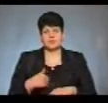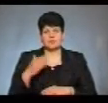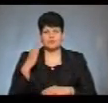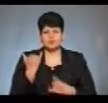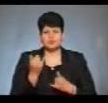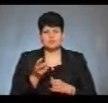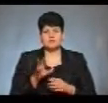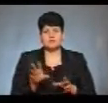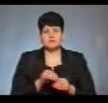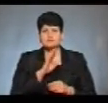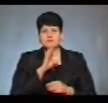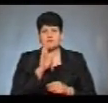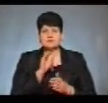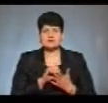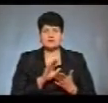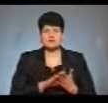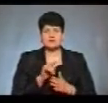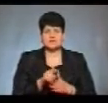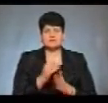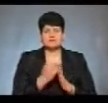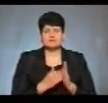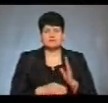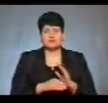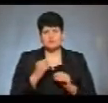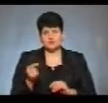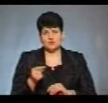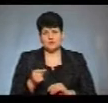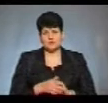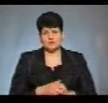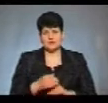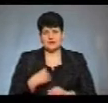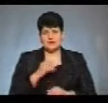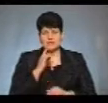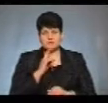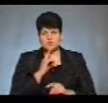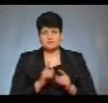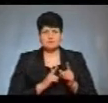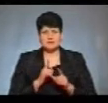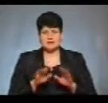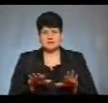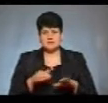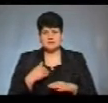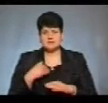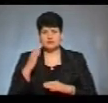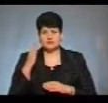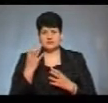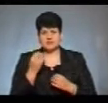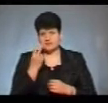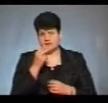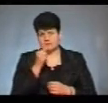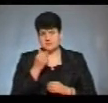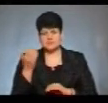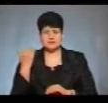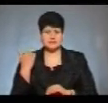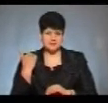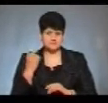прийшла з мамою, щоб зареєструвати її у списку виборців у Тернополі. Я тимчасово змінила місце голосування ще 2 місяці назад, в